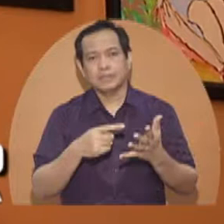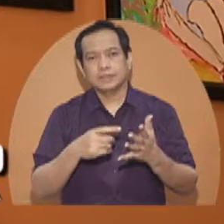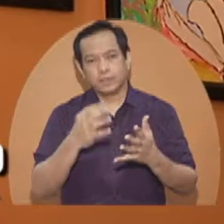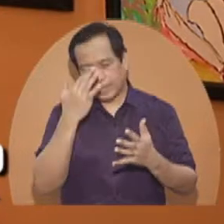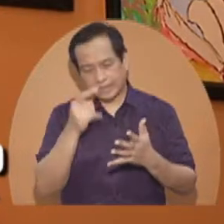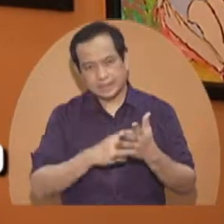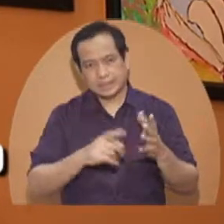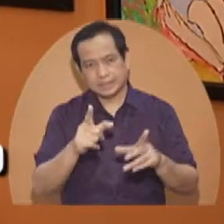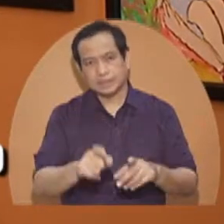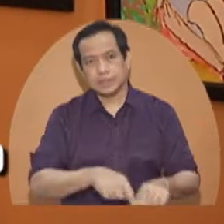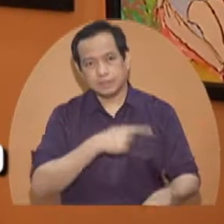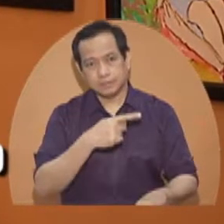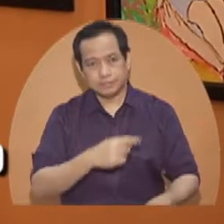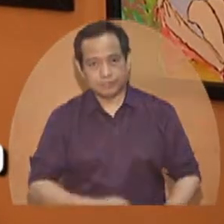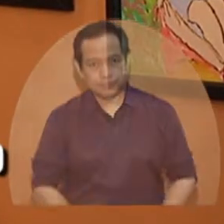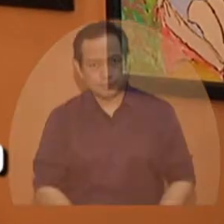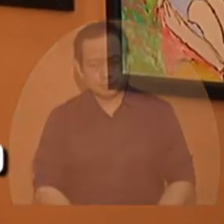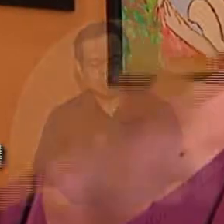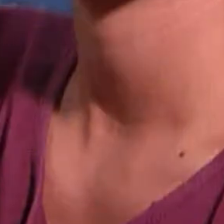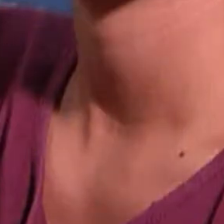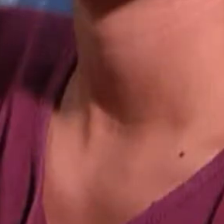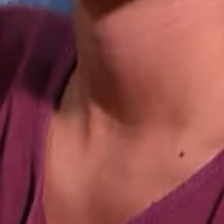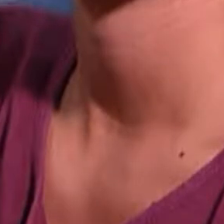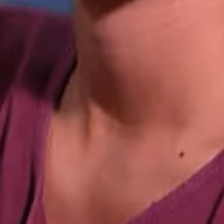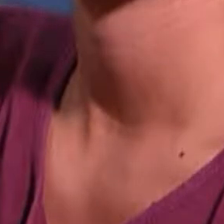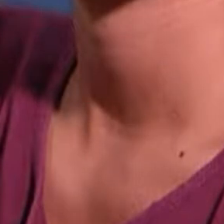ganito katagal ang kanyang kalagayan?